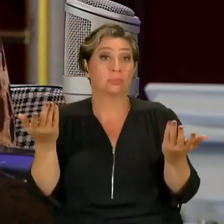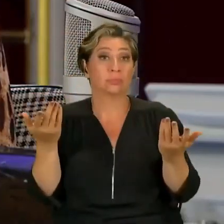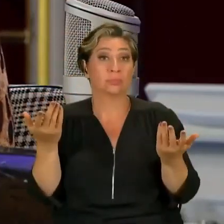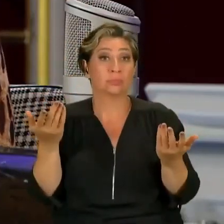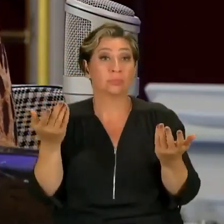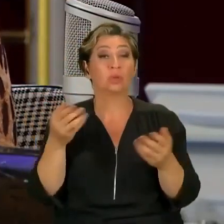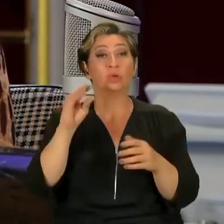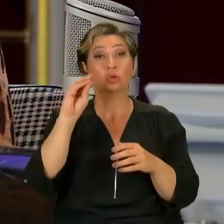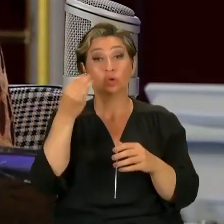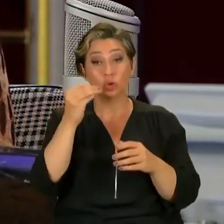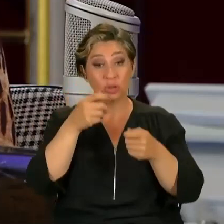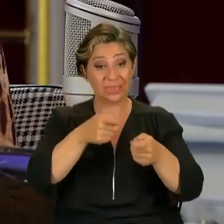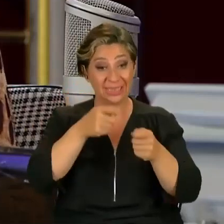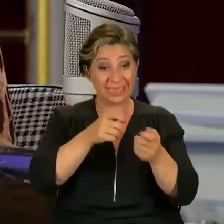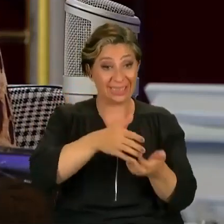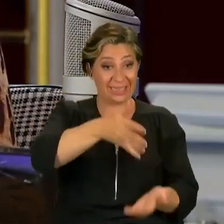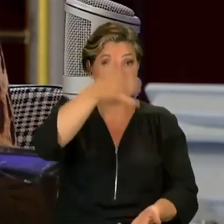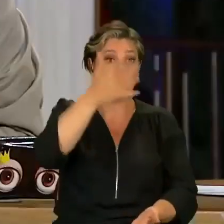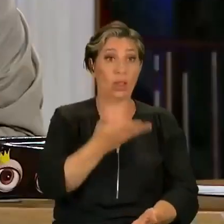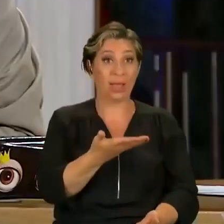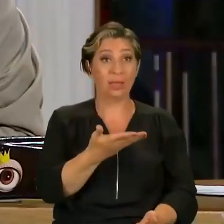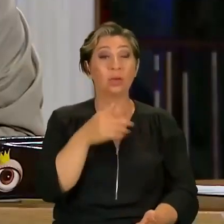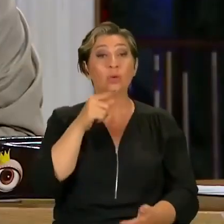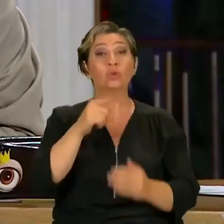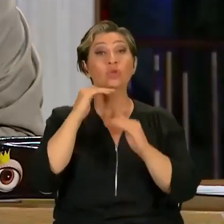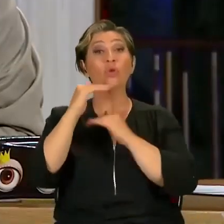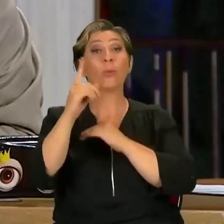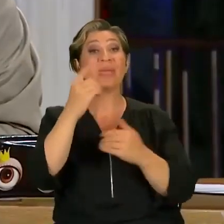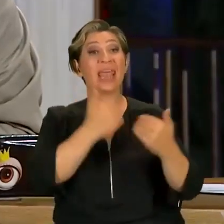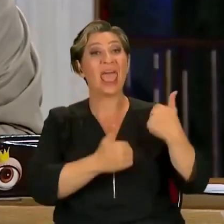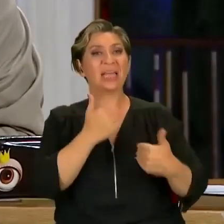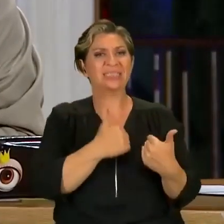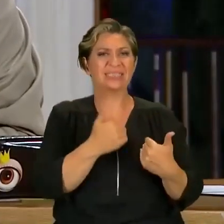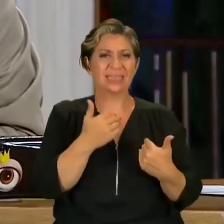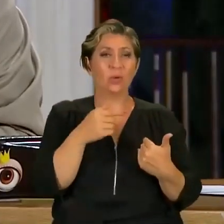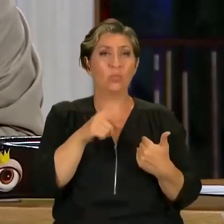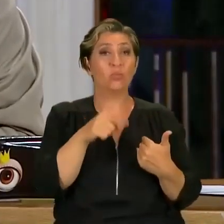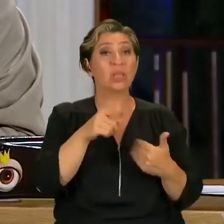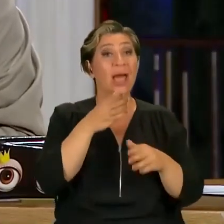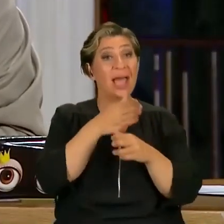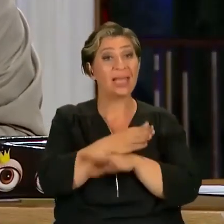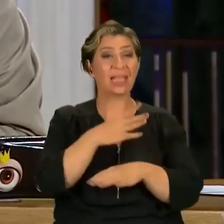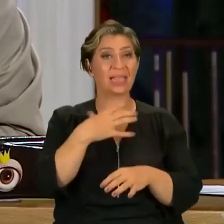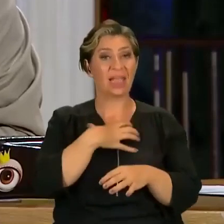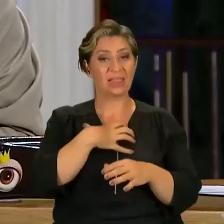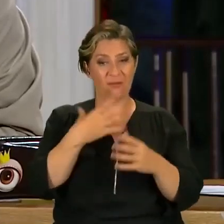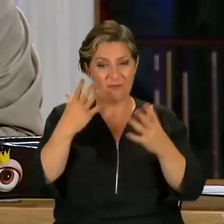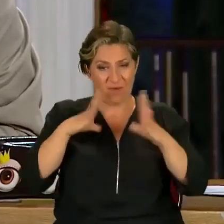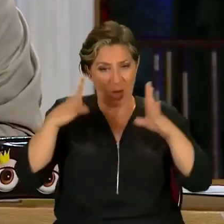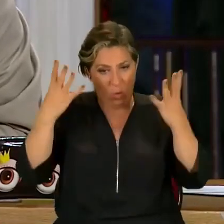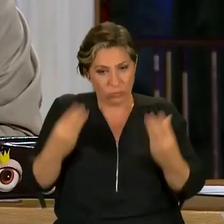Büyüyorlar. Ve çocuk yetiştiriyorlar. Ve de çocuk yetiştiriyorlar. Bu toplumun bir yarası ve burada hakikaten